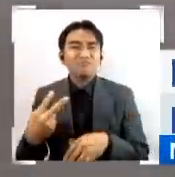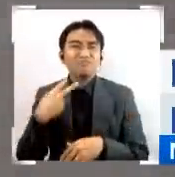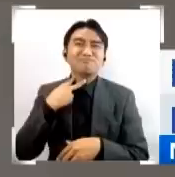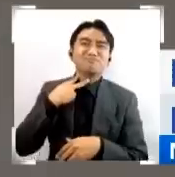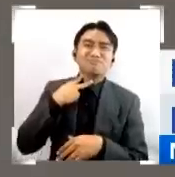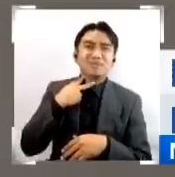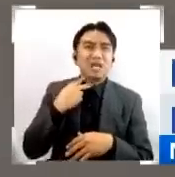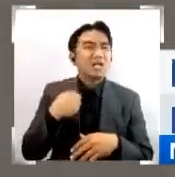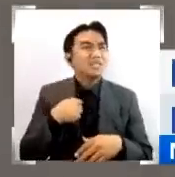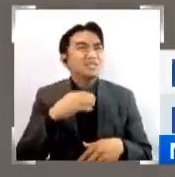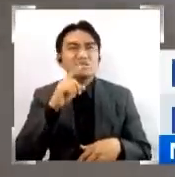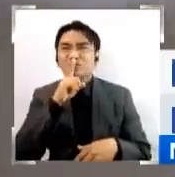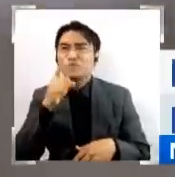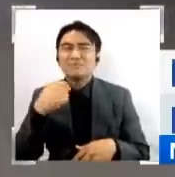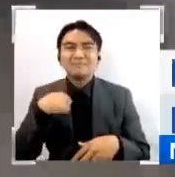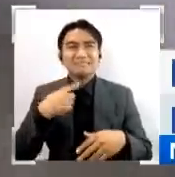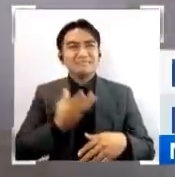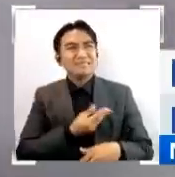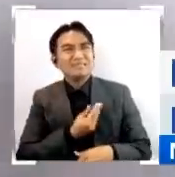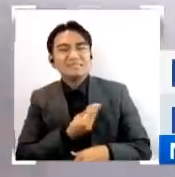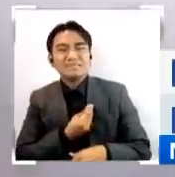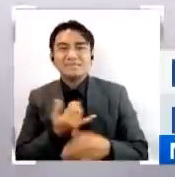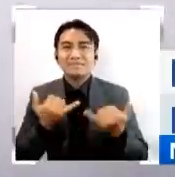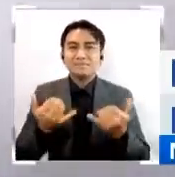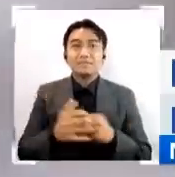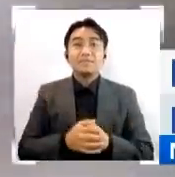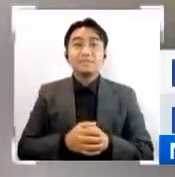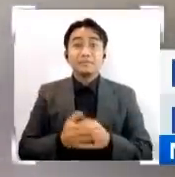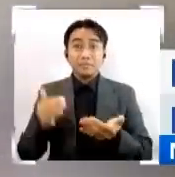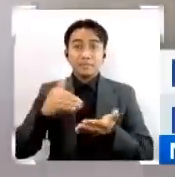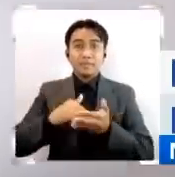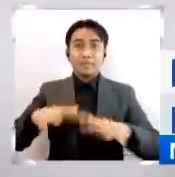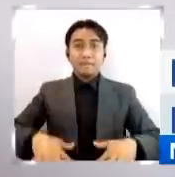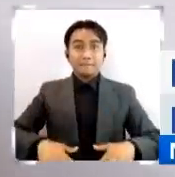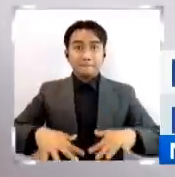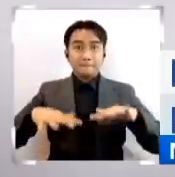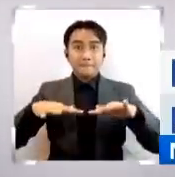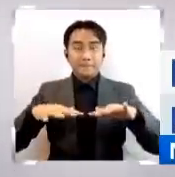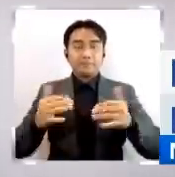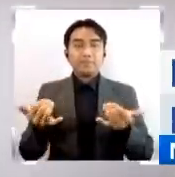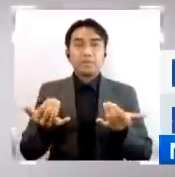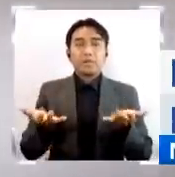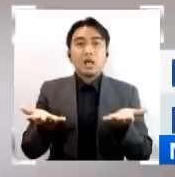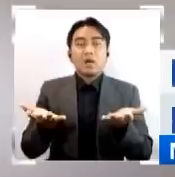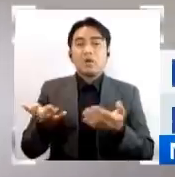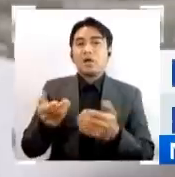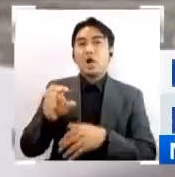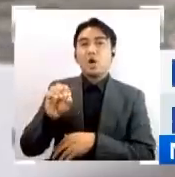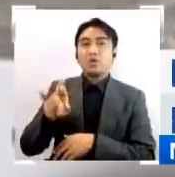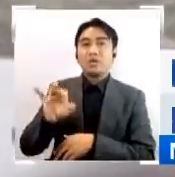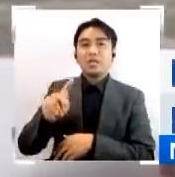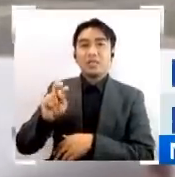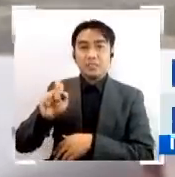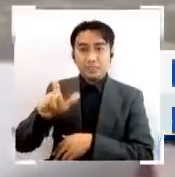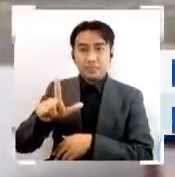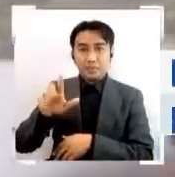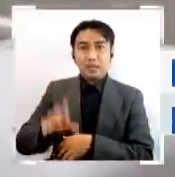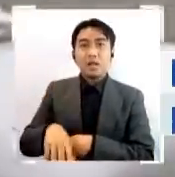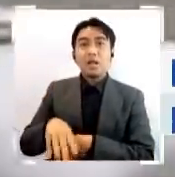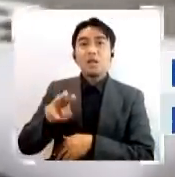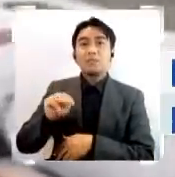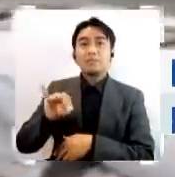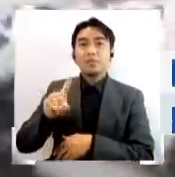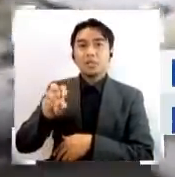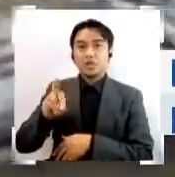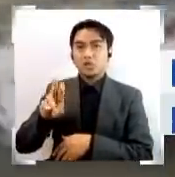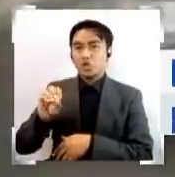Nakakatakot na, Diyos ko. Binaha ulit ang maraming lugar sa Nauhan, Oriental Mindoro na hindi pa nakakabangon sa